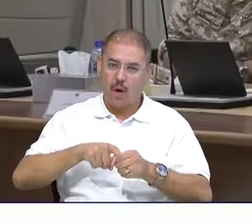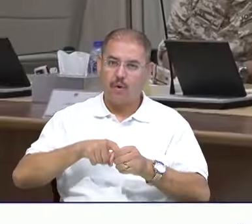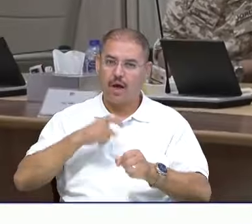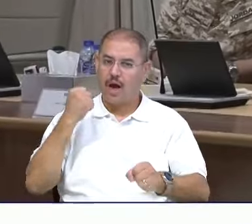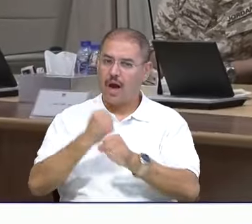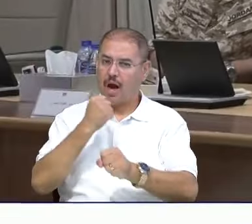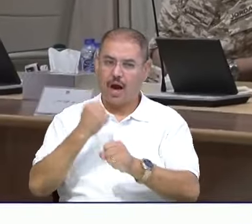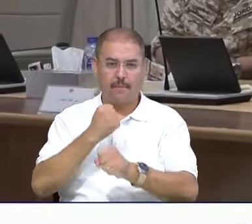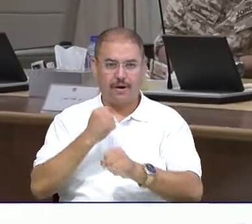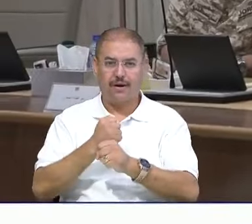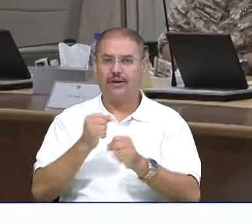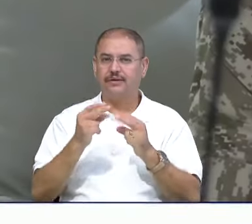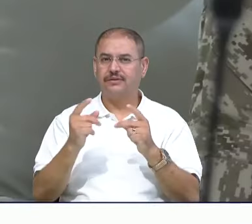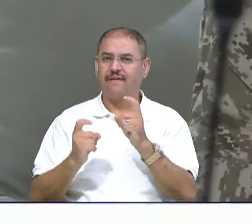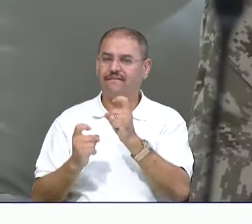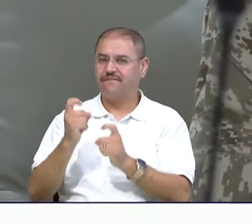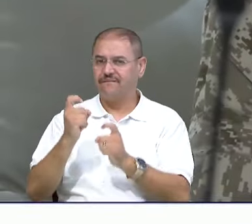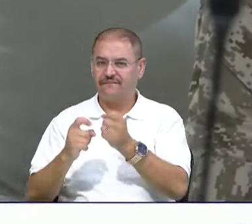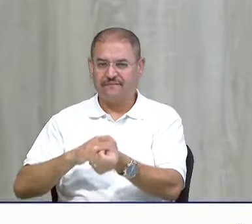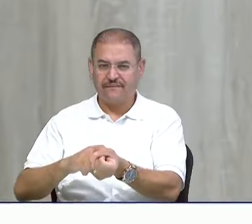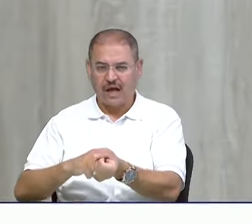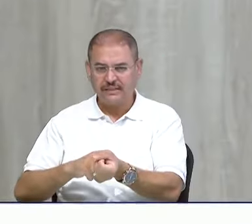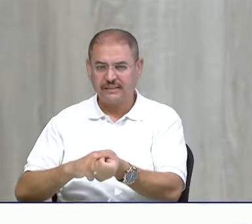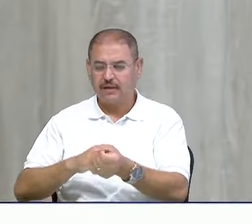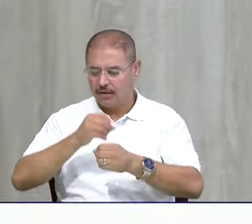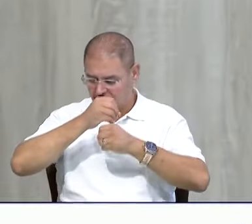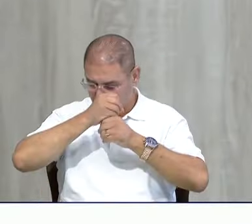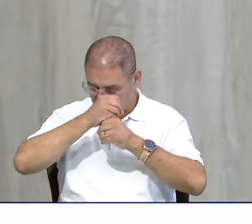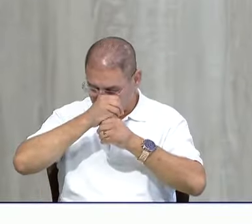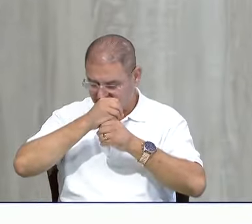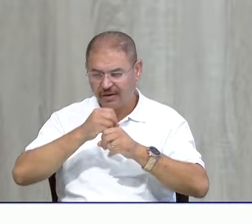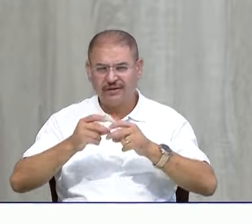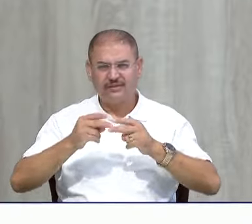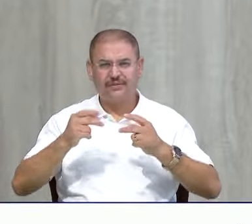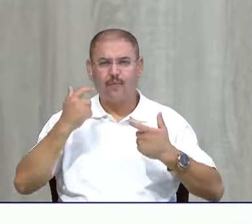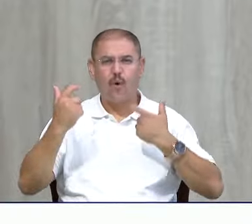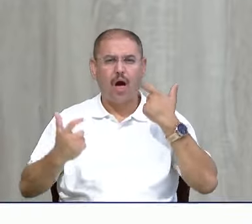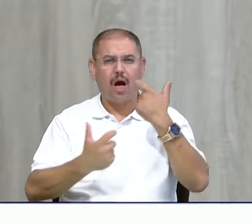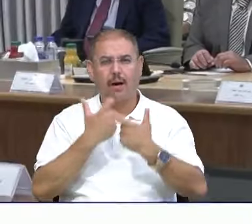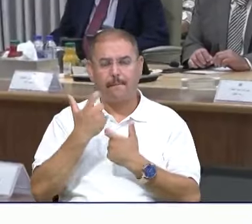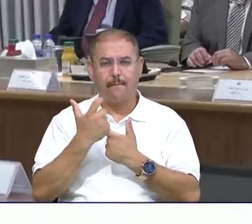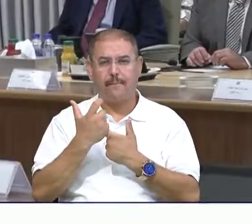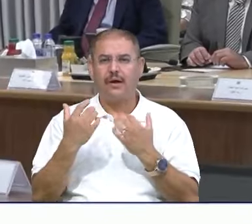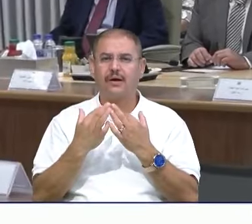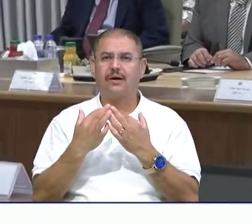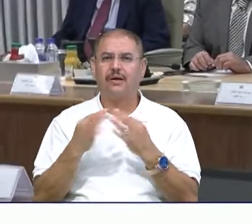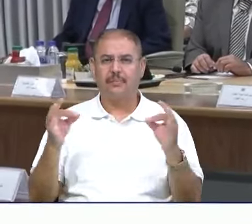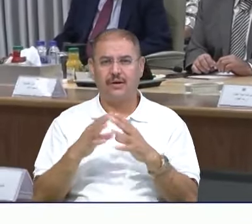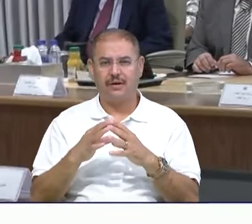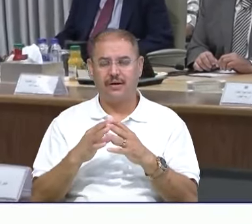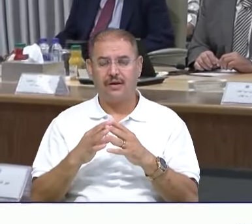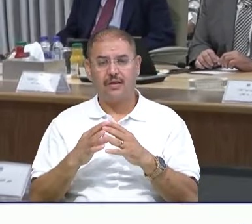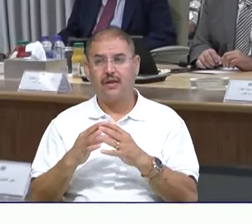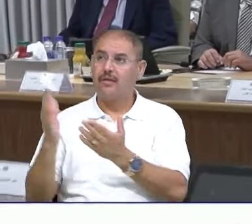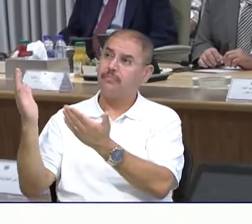المشتركه واجراء الفحوصات والتحاليل المخبريه وتعزيز الرقابه على البضائع المستورده والمستهدف من